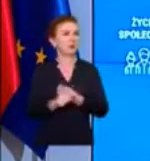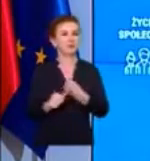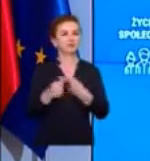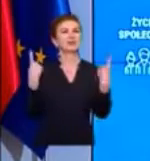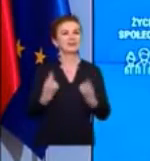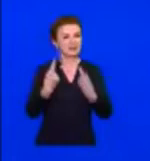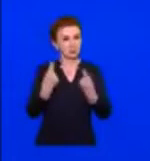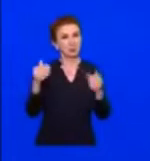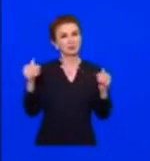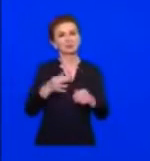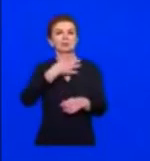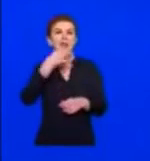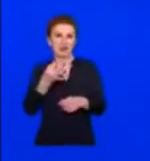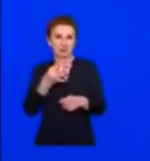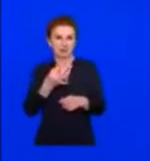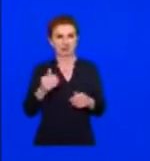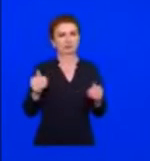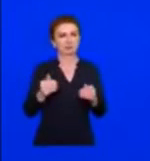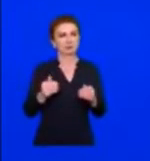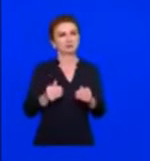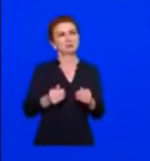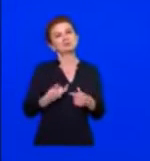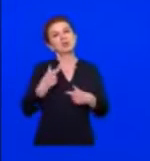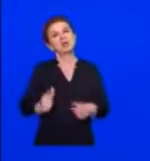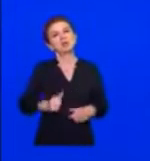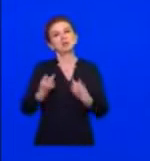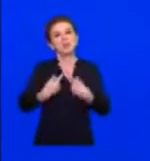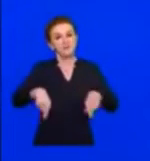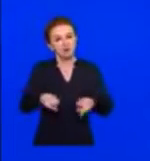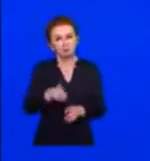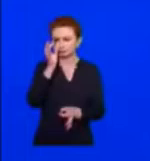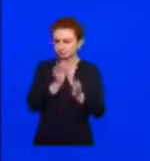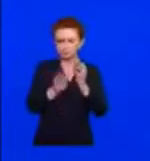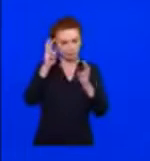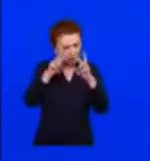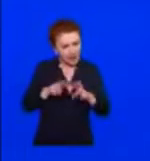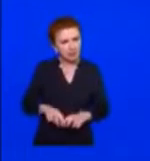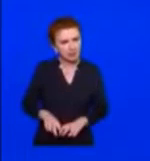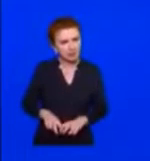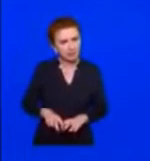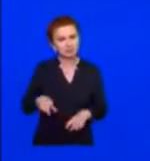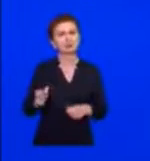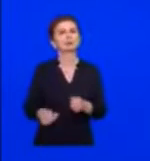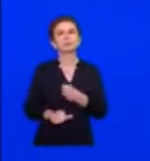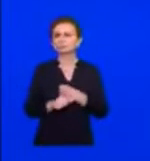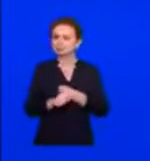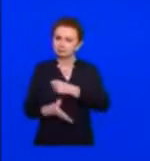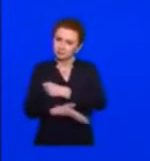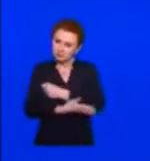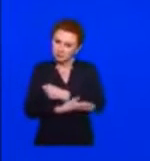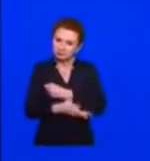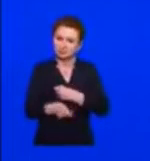nam pozwolić wykonać odpowiednie analizy i w oparciu o te analizy podjąć